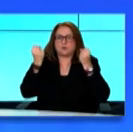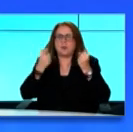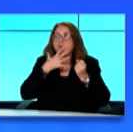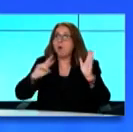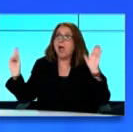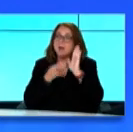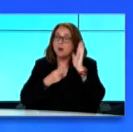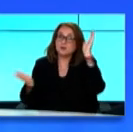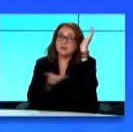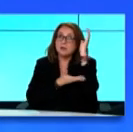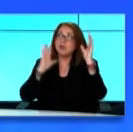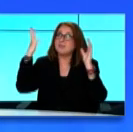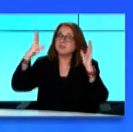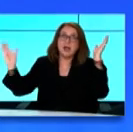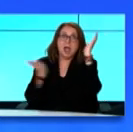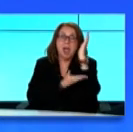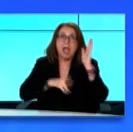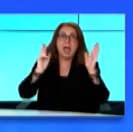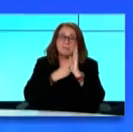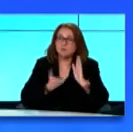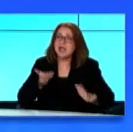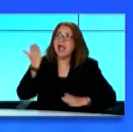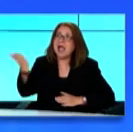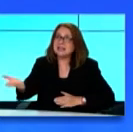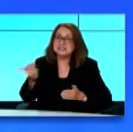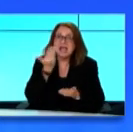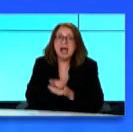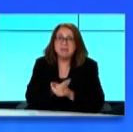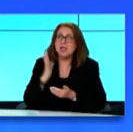σημαίνει να πάρεις άδεια για να κόψεις ένα πεύκο.